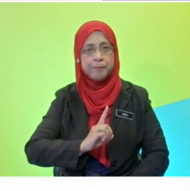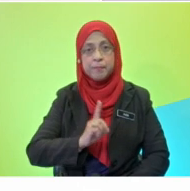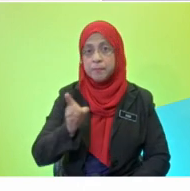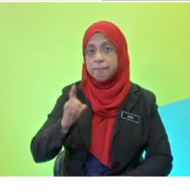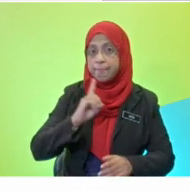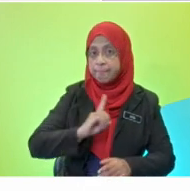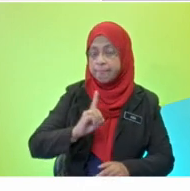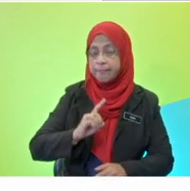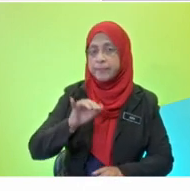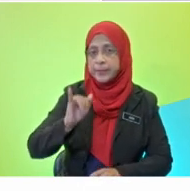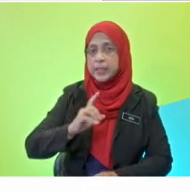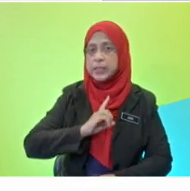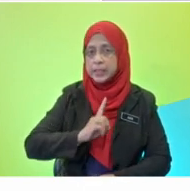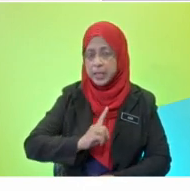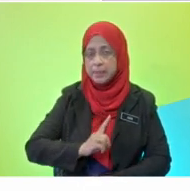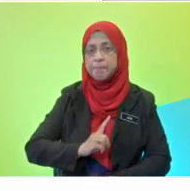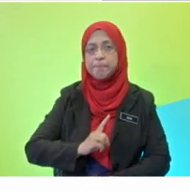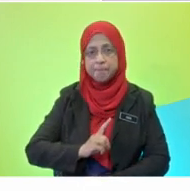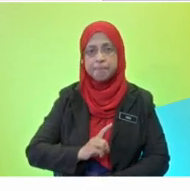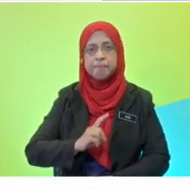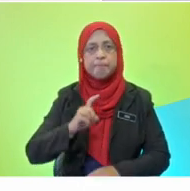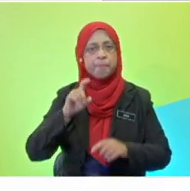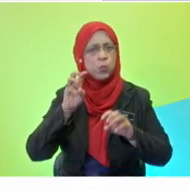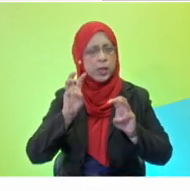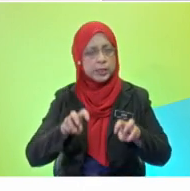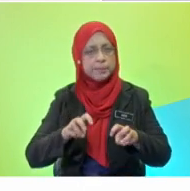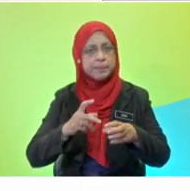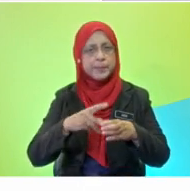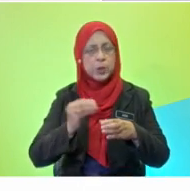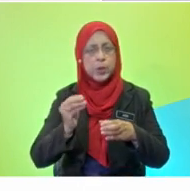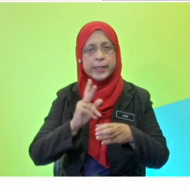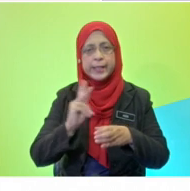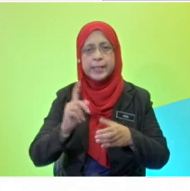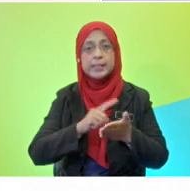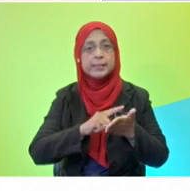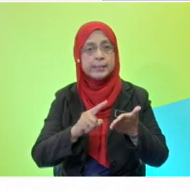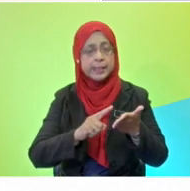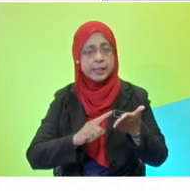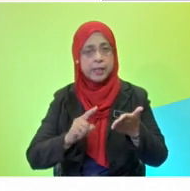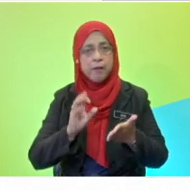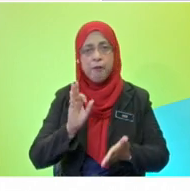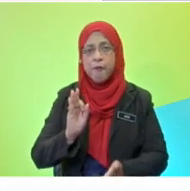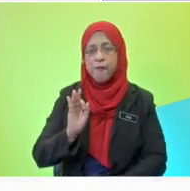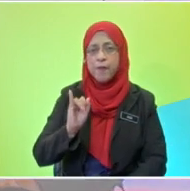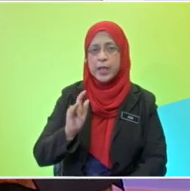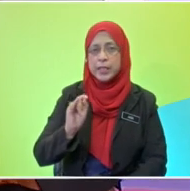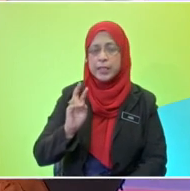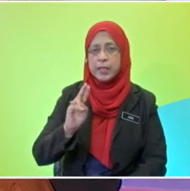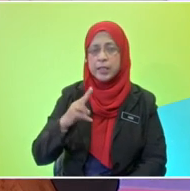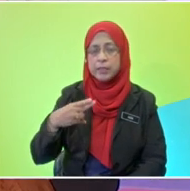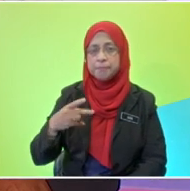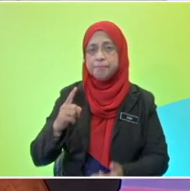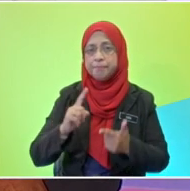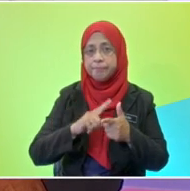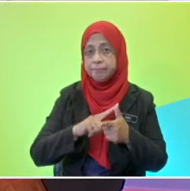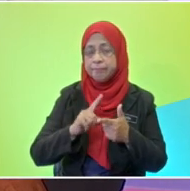Islam maka secara automatik dia adalah salah seorang pengelola zakat fitrah itu yang pertama yang kedua